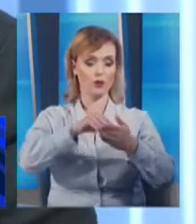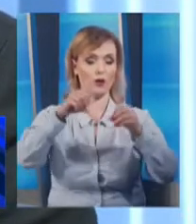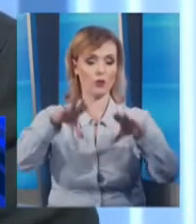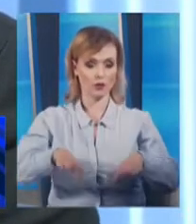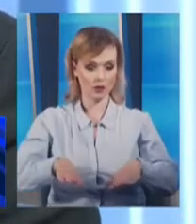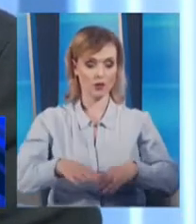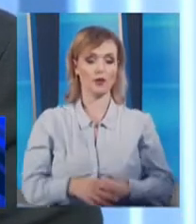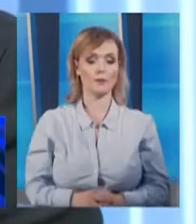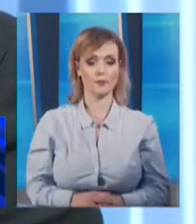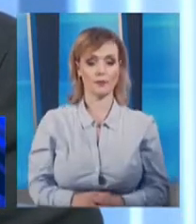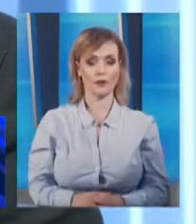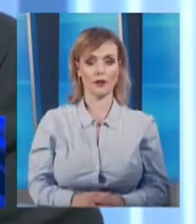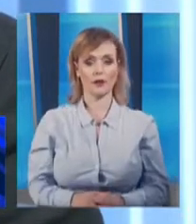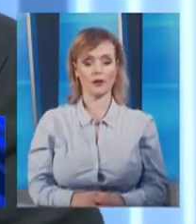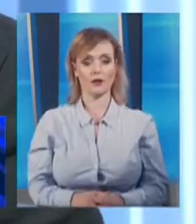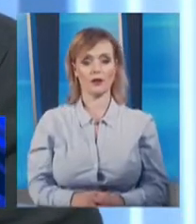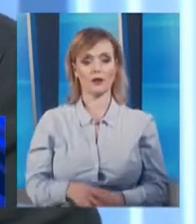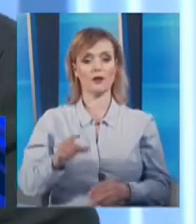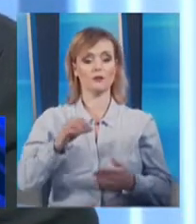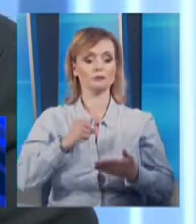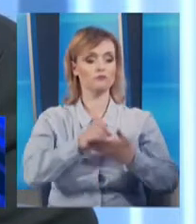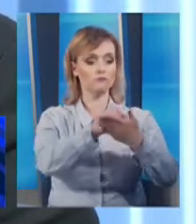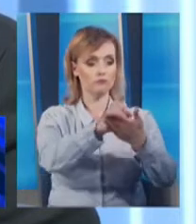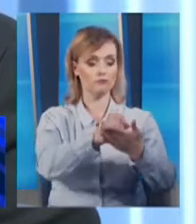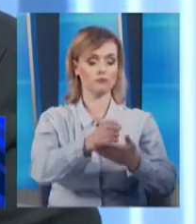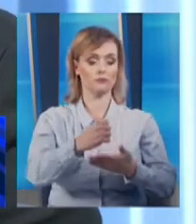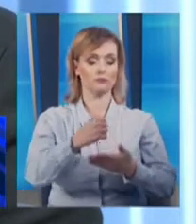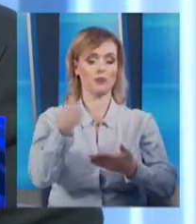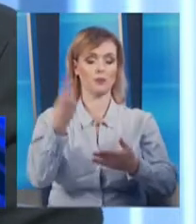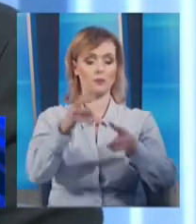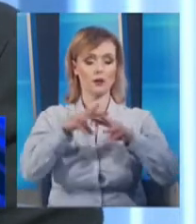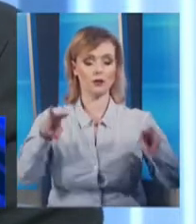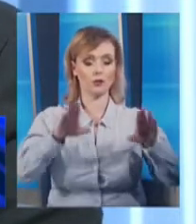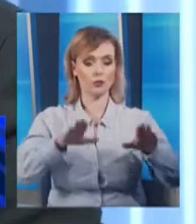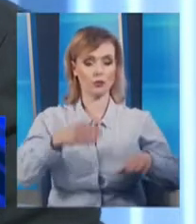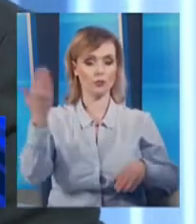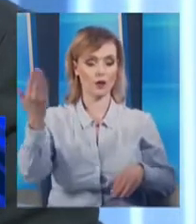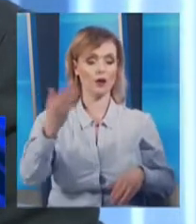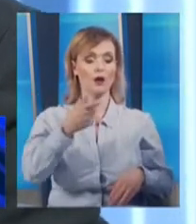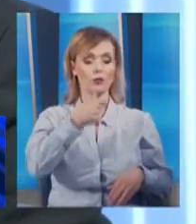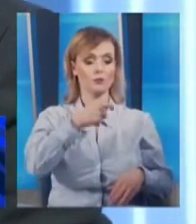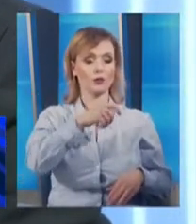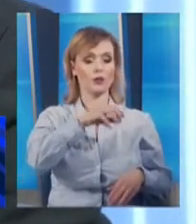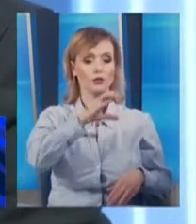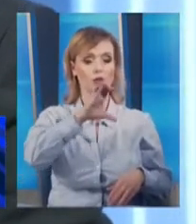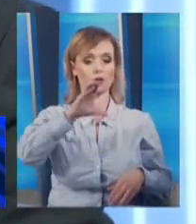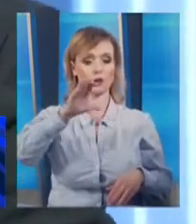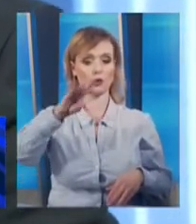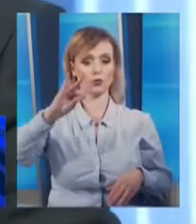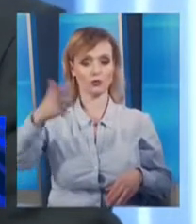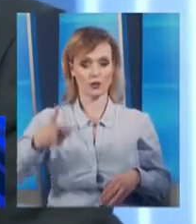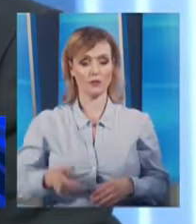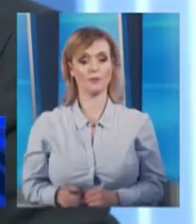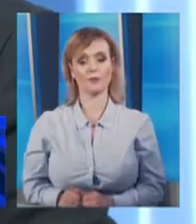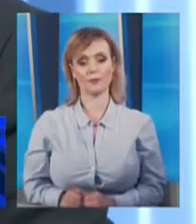starea de captivitate. Instalarea domnului Slusar, desemnarea domnului Slusar în calitate de prim-ministru și împreună cu un guvern asumat de Platforma